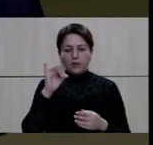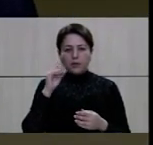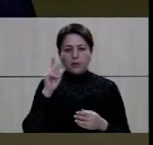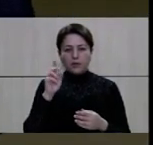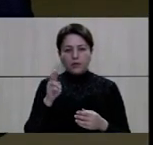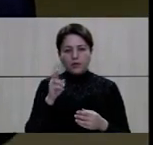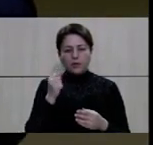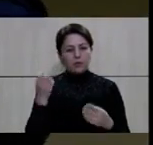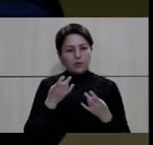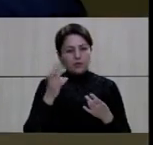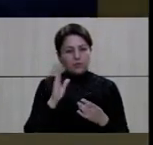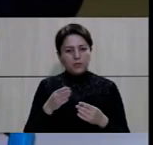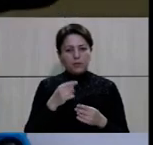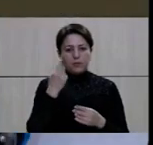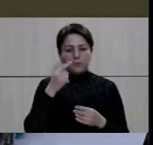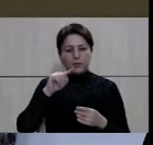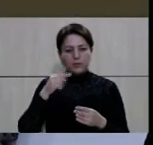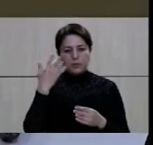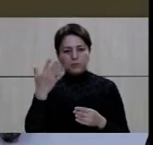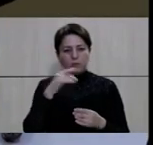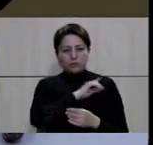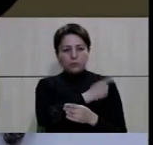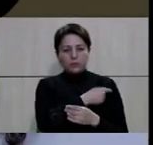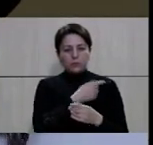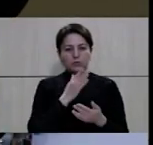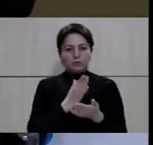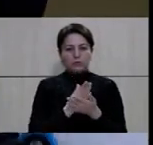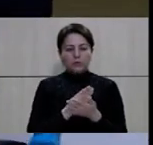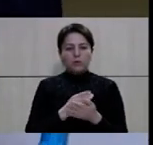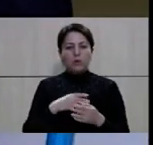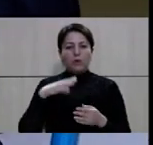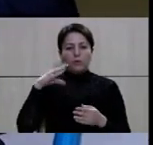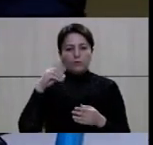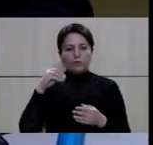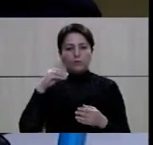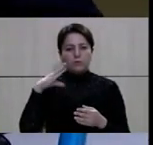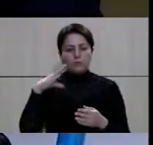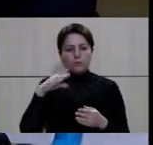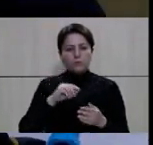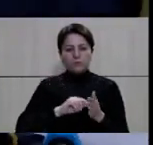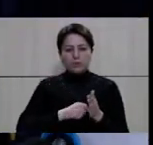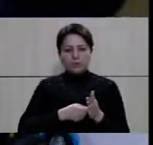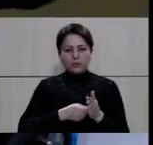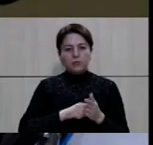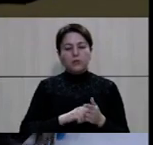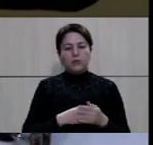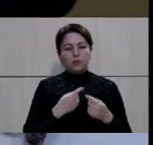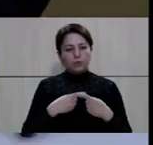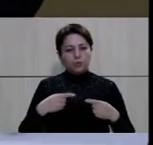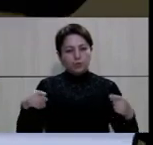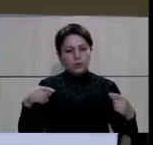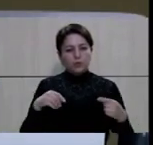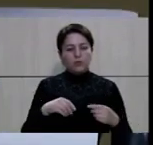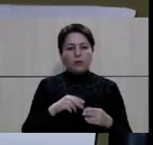1.5 kuchlanishga ega bo'lgan batareykalarimiz. O'chirib yoqish kaliti, turli